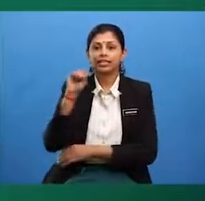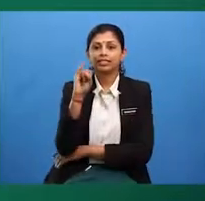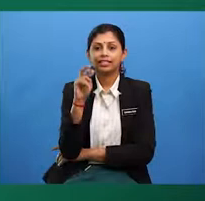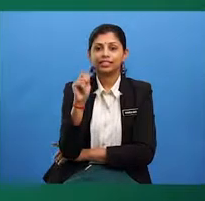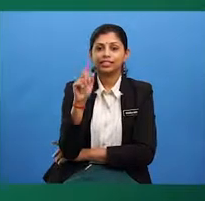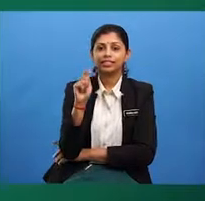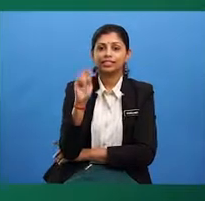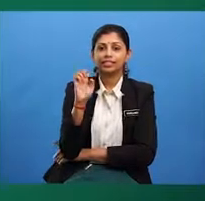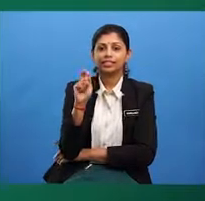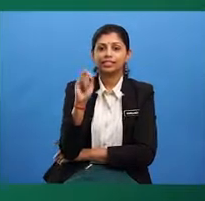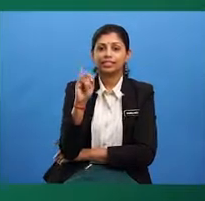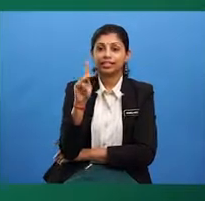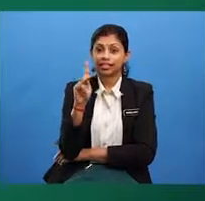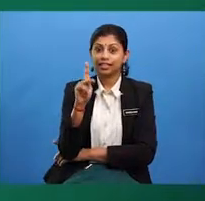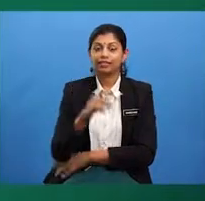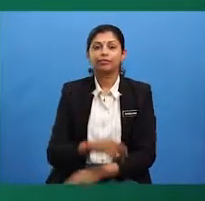kain sintetik?